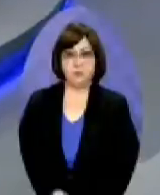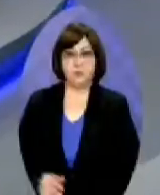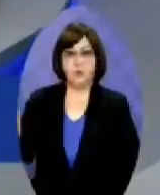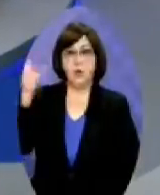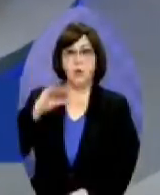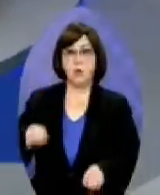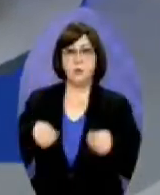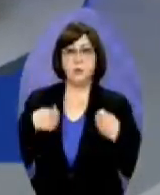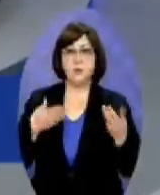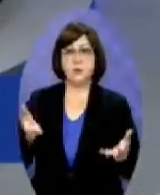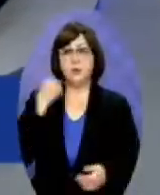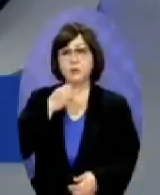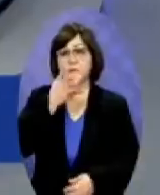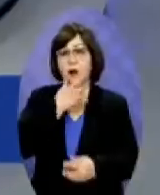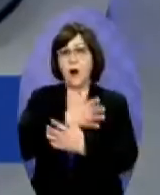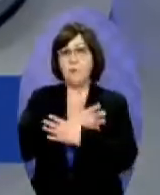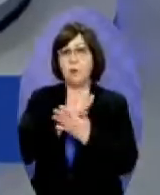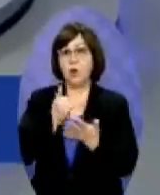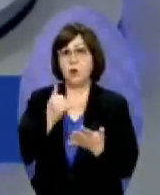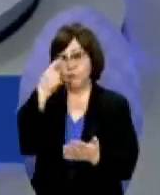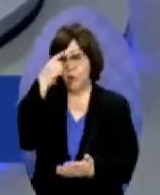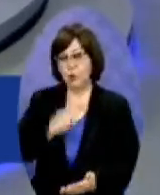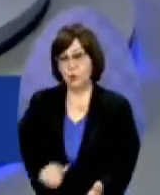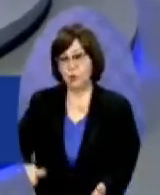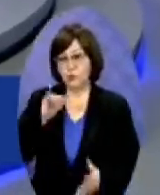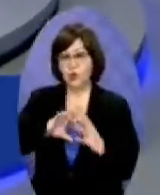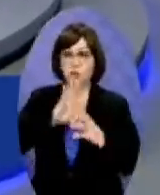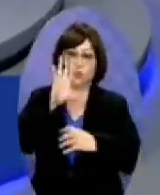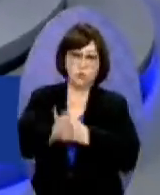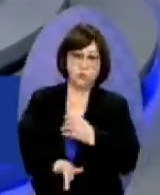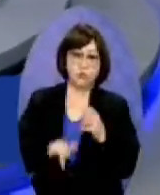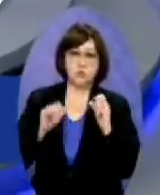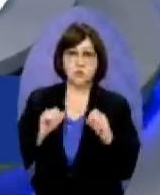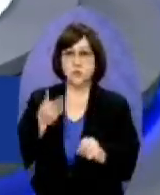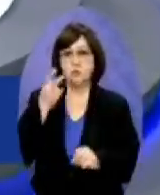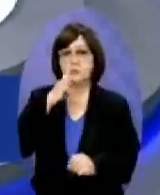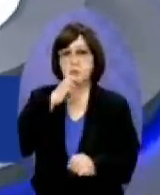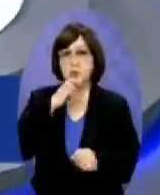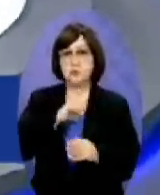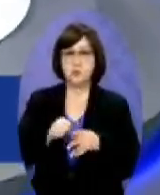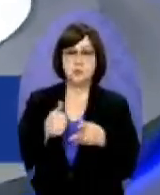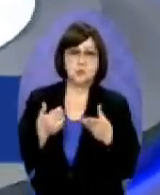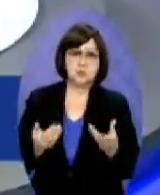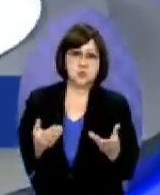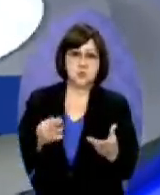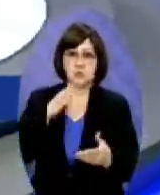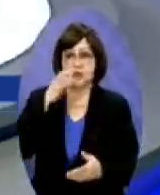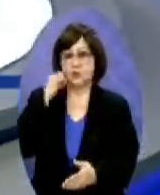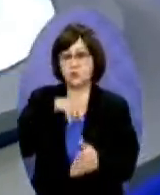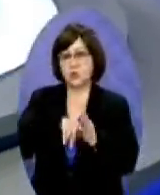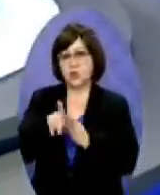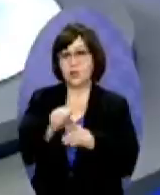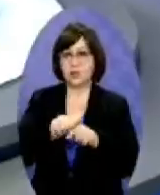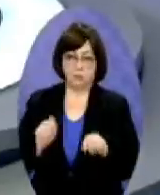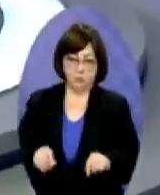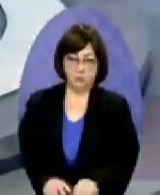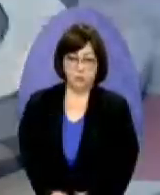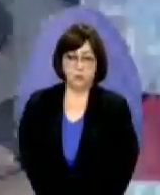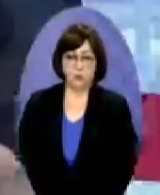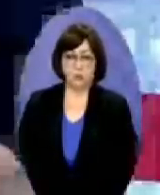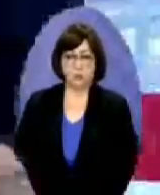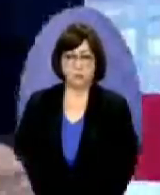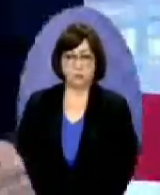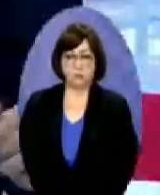Оройн төрийн үзэгчдээ улсын хөрөнгө бодлого дэлхийд дахин болж байгаа гол үйл явдлаас бэлтгэн үргэлжлэг саяхан бүрд мэдээллийн хөтөлбөрийн програмын дугаар эхэлж байна.